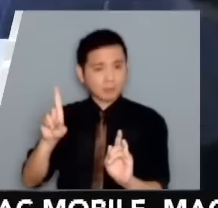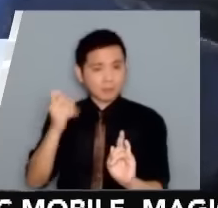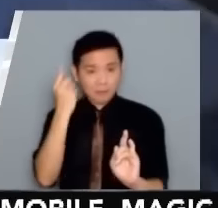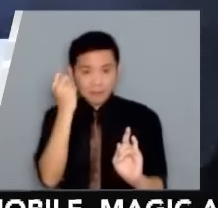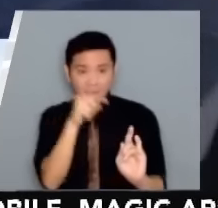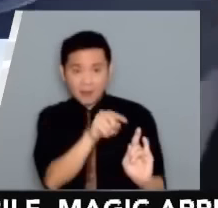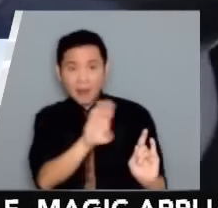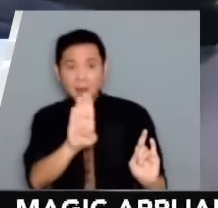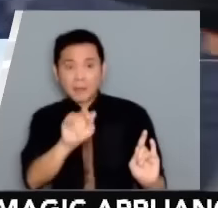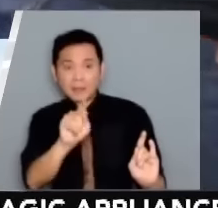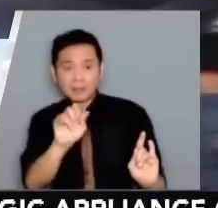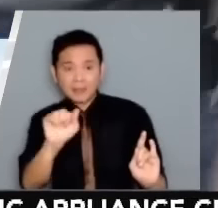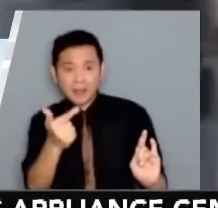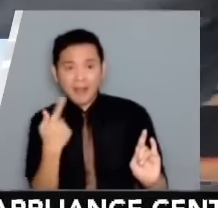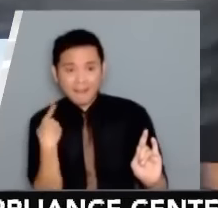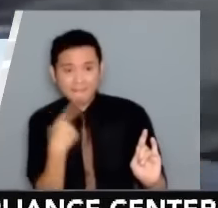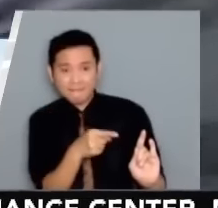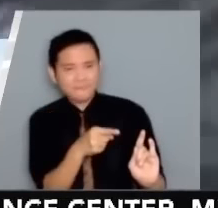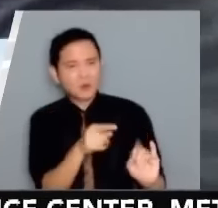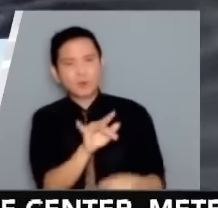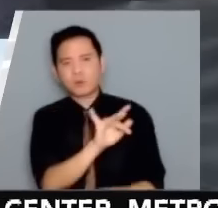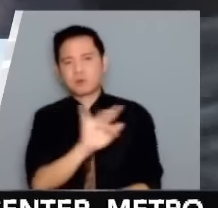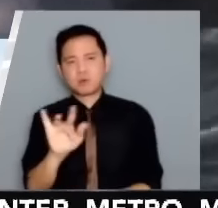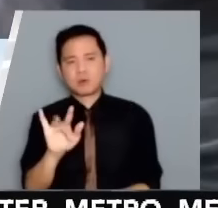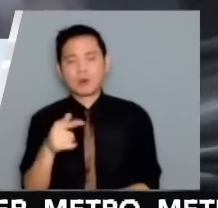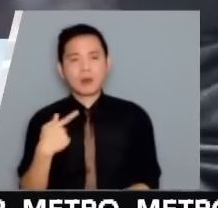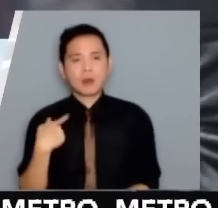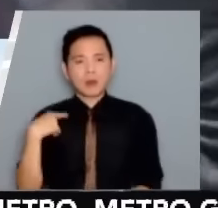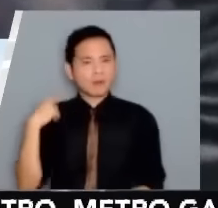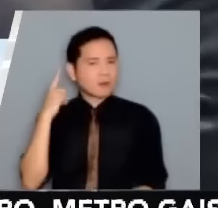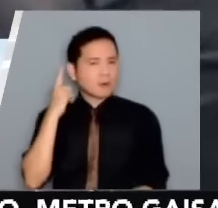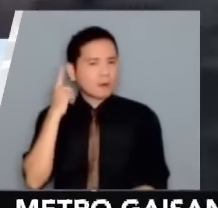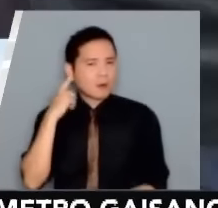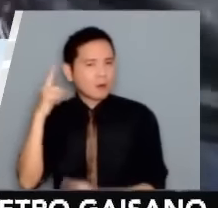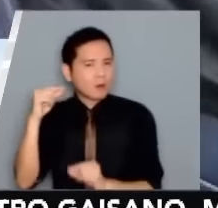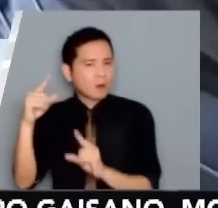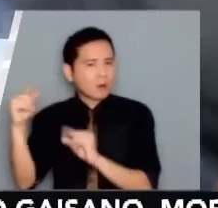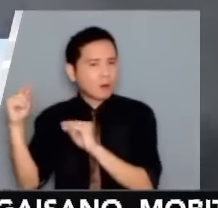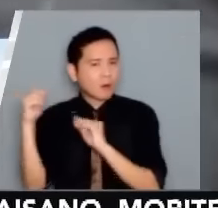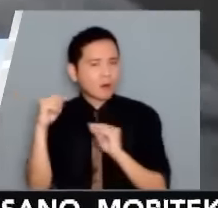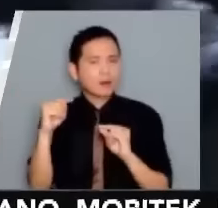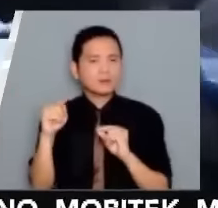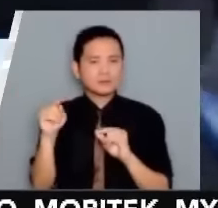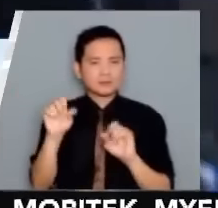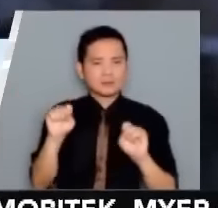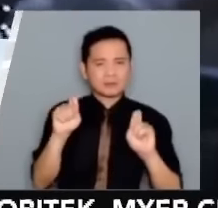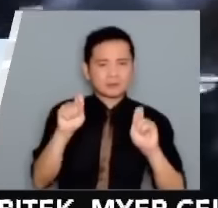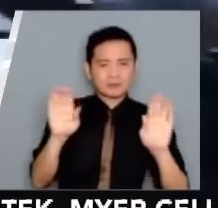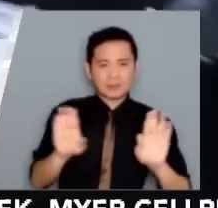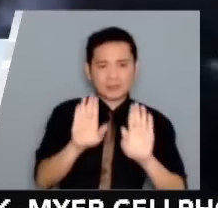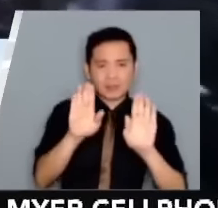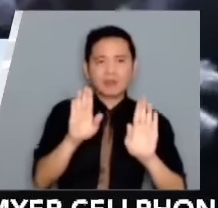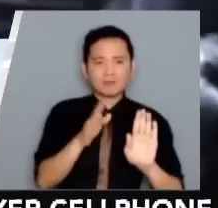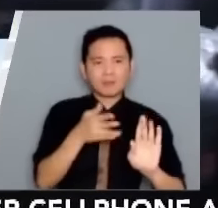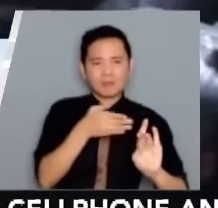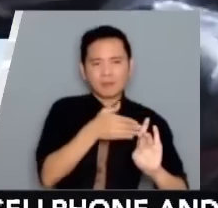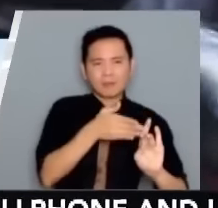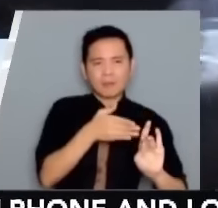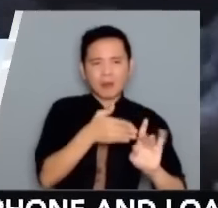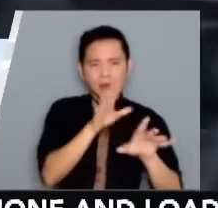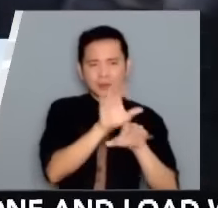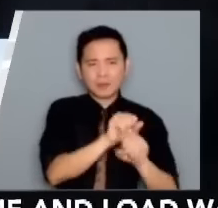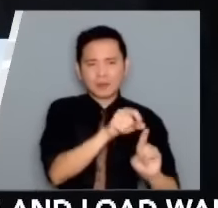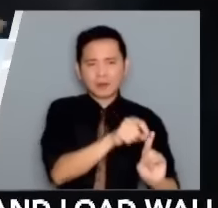nakapag tips sa kanila na nagpupunta roon tuwing weekend si bantag sabi ng caretaker minsan niya lang naabutan si bantag